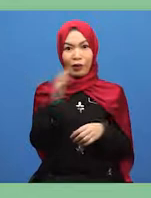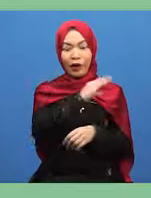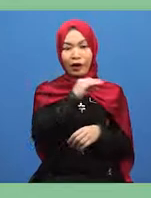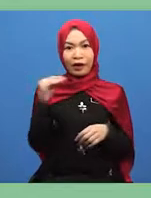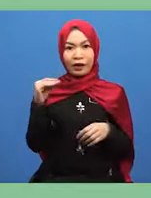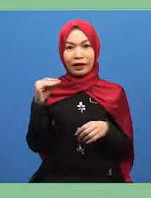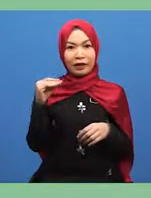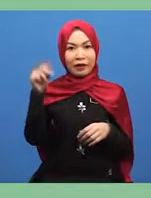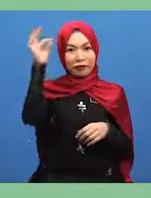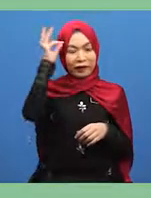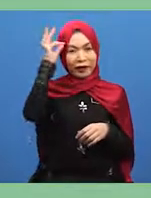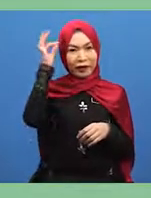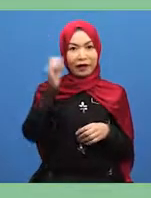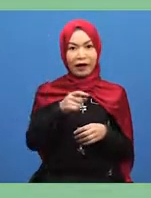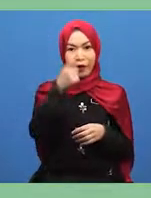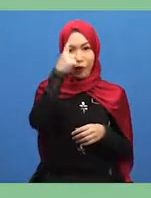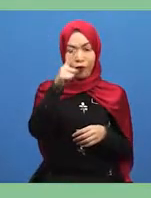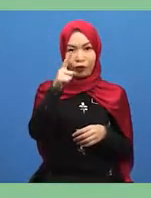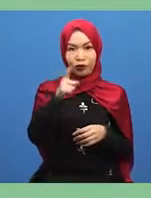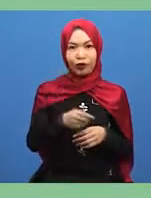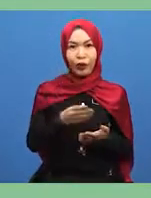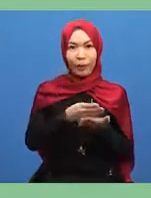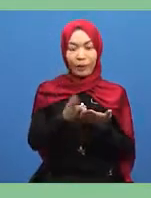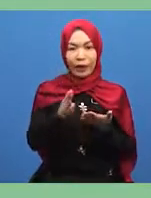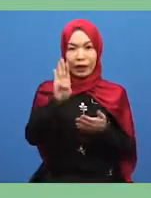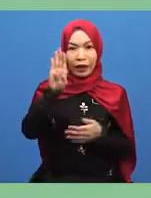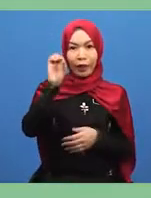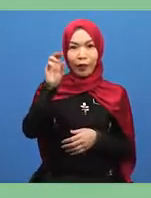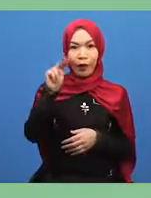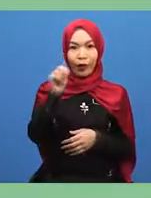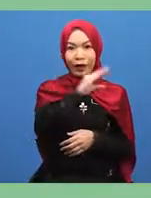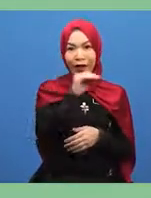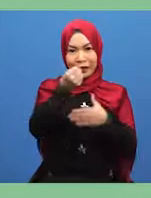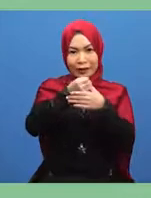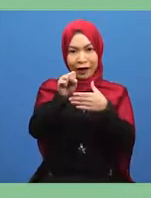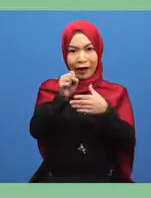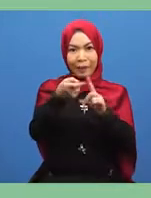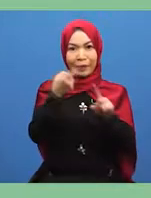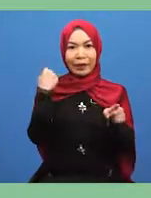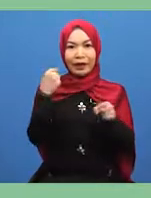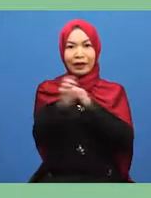spekulasi seperti membeli bond atau membeli saham di negara asing.